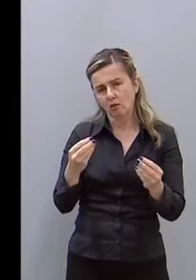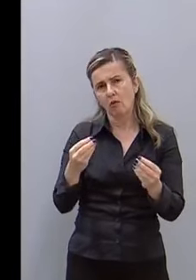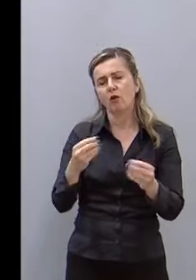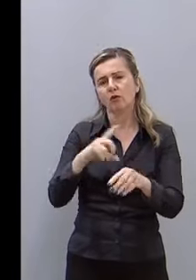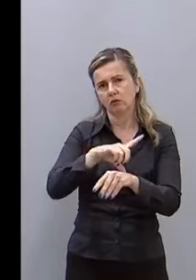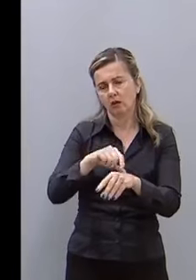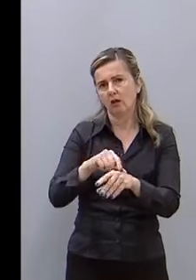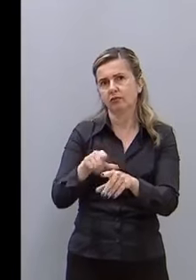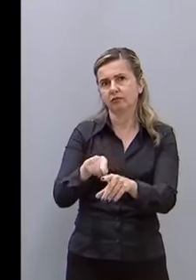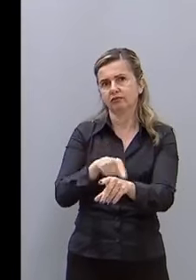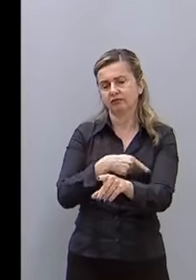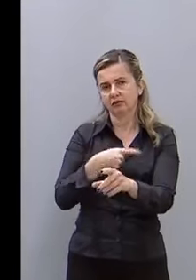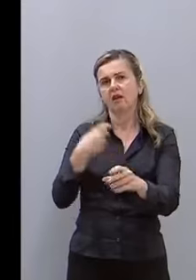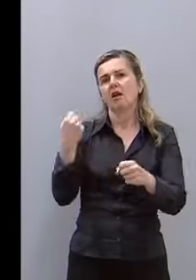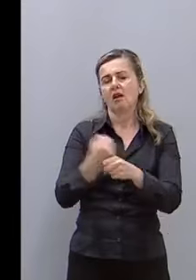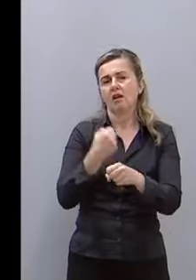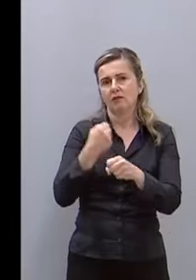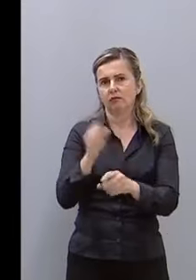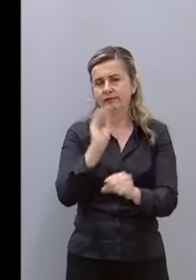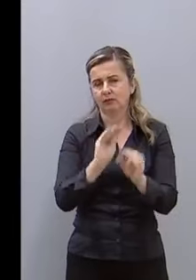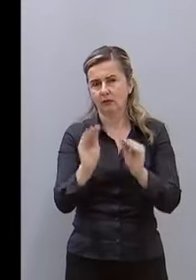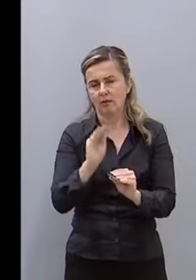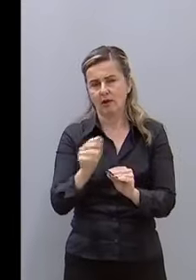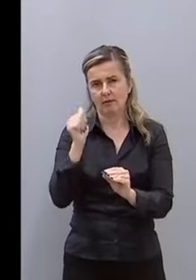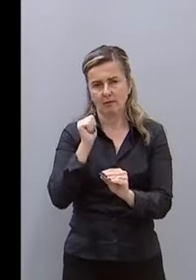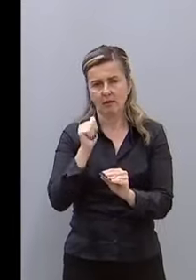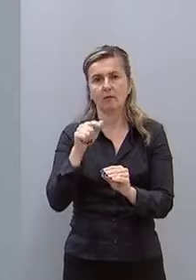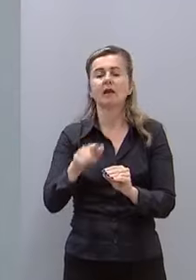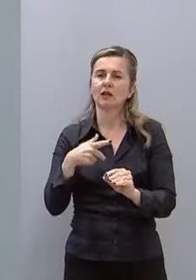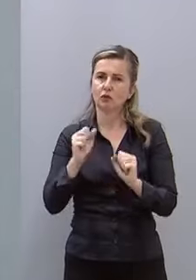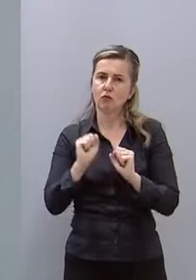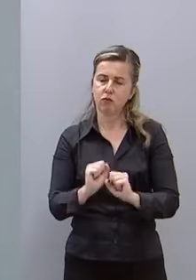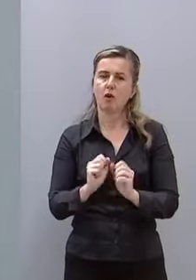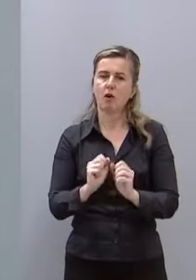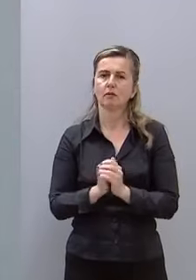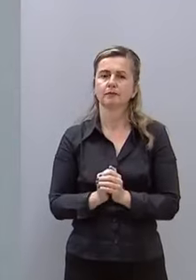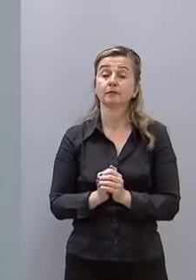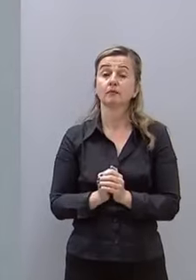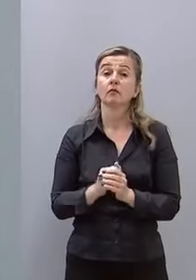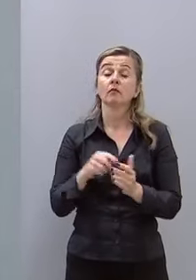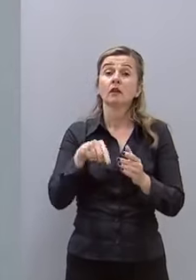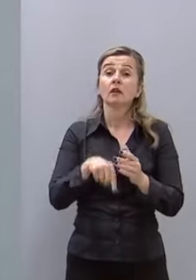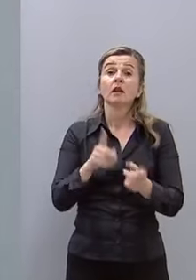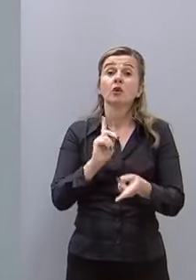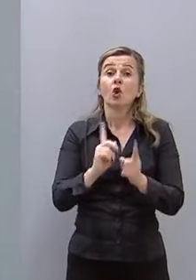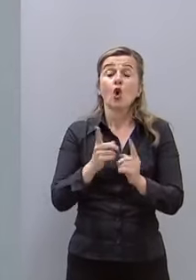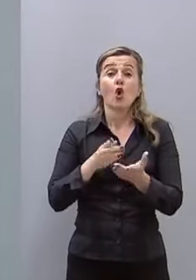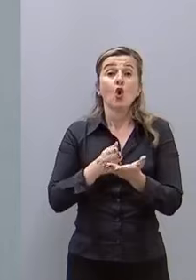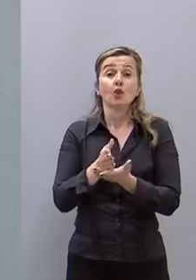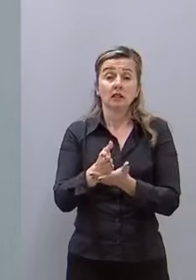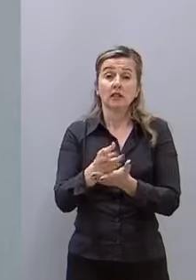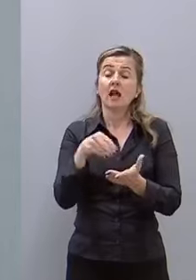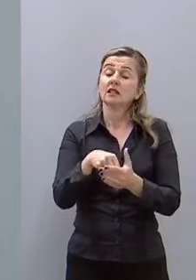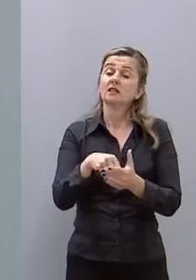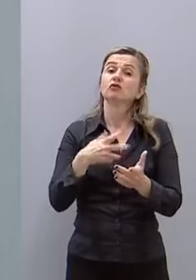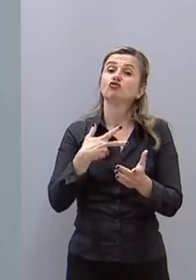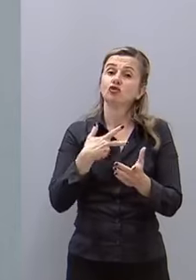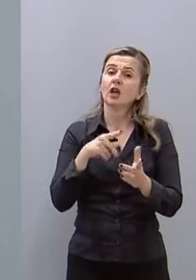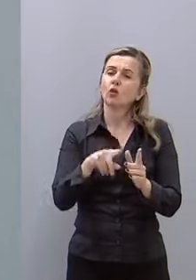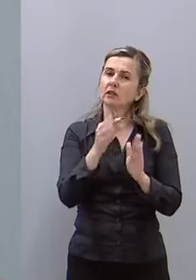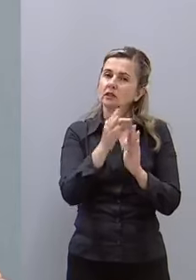diciamo lavorando la ordinanza con contiene questi questi aspetti stiamo